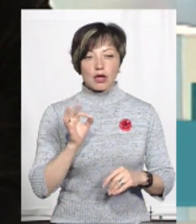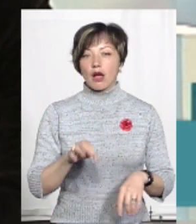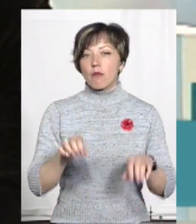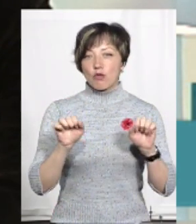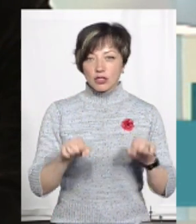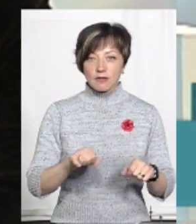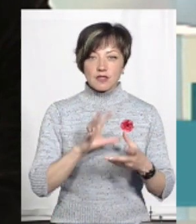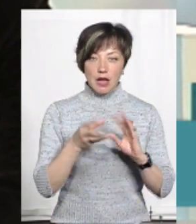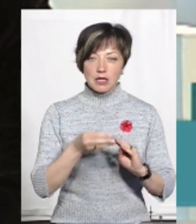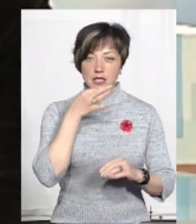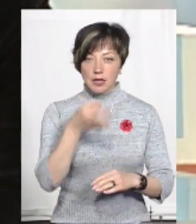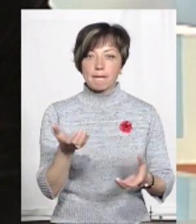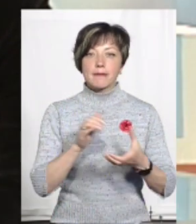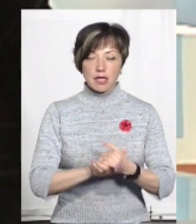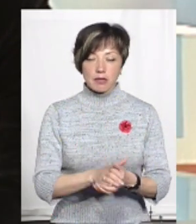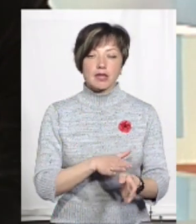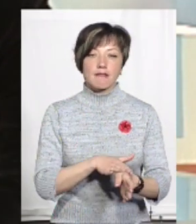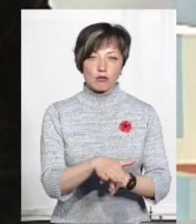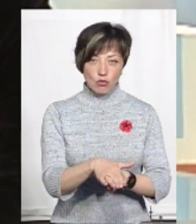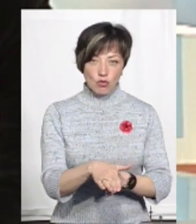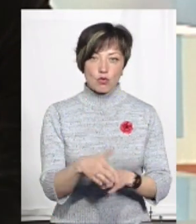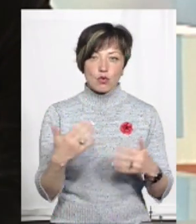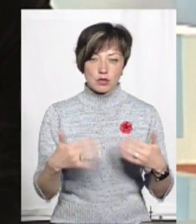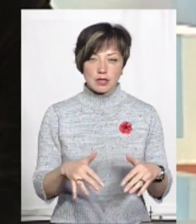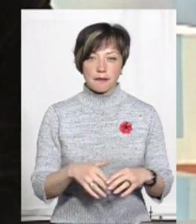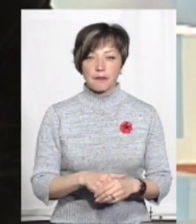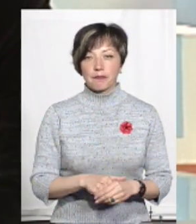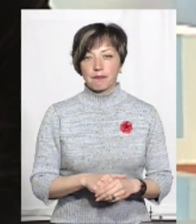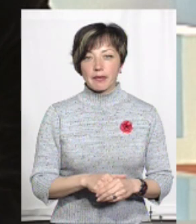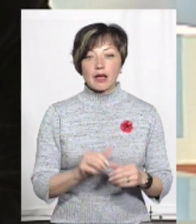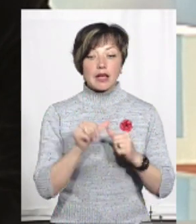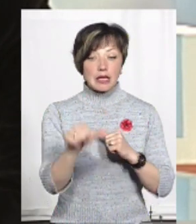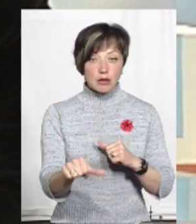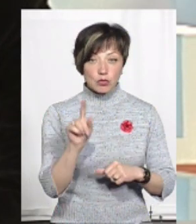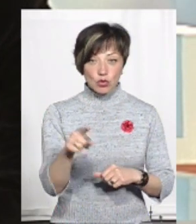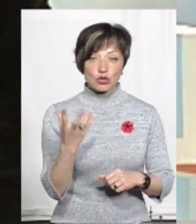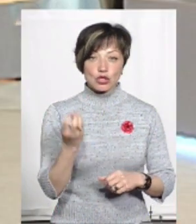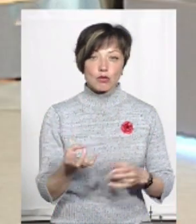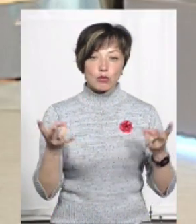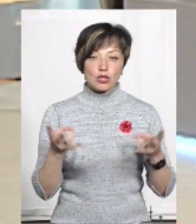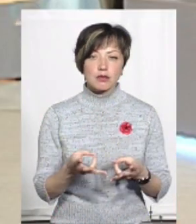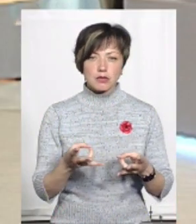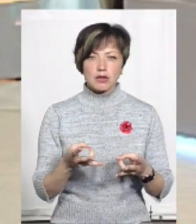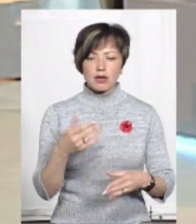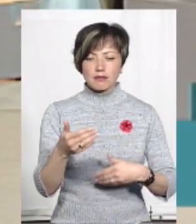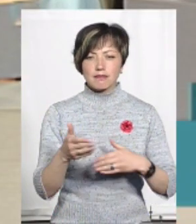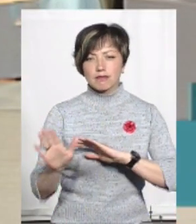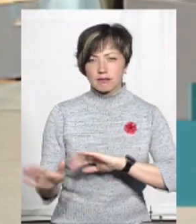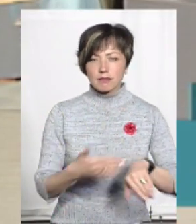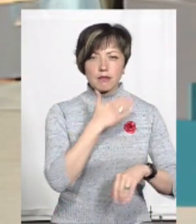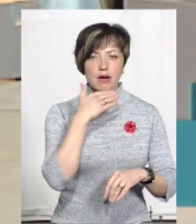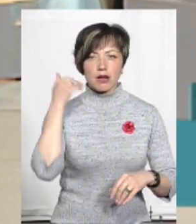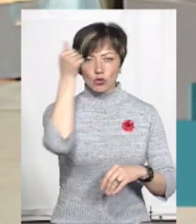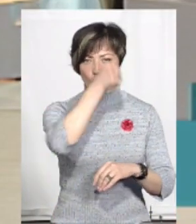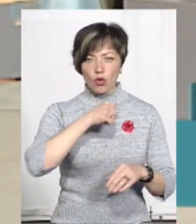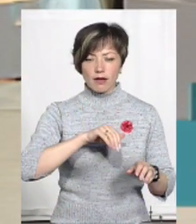Можливо, навіть взагалі сказати, що примирення відбулося. І крім того, ще потрібно пройти дуже багато років